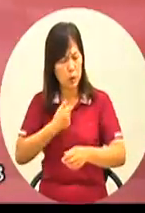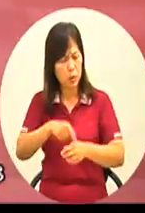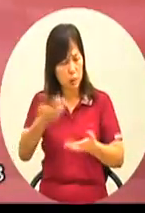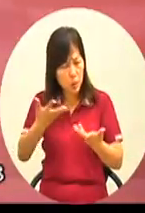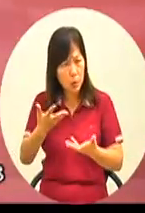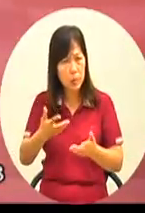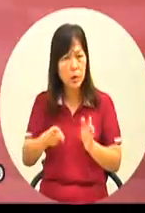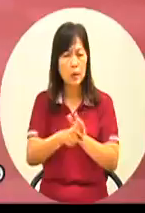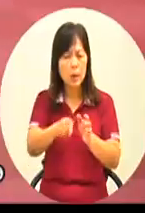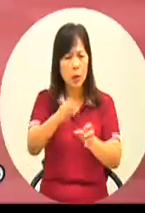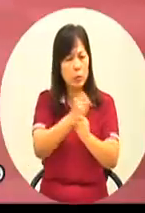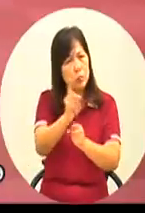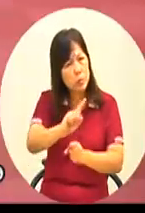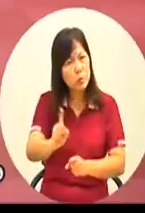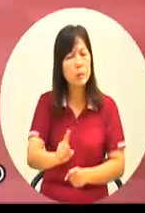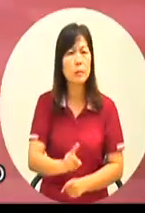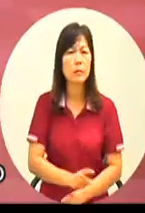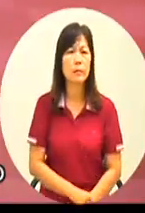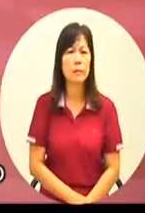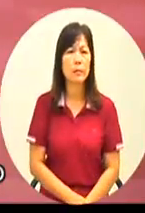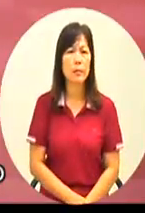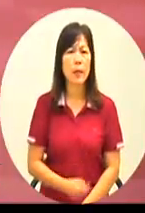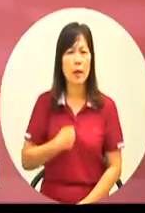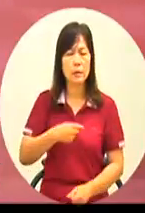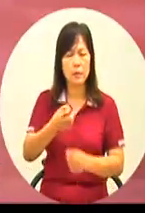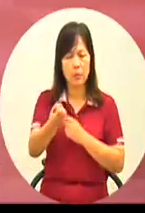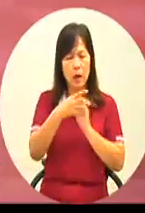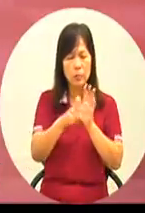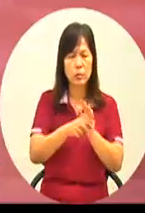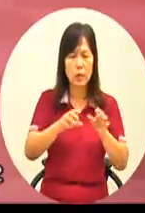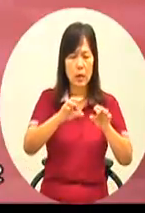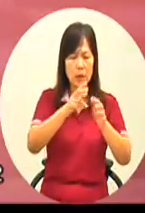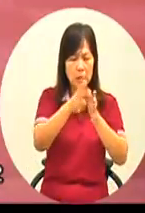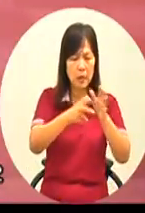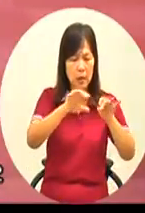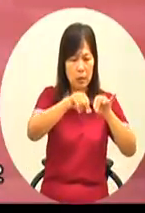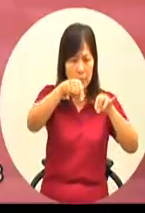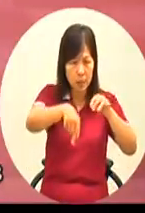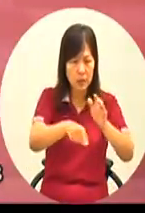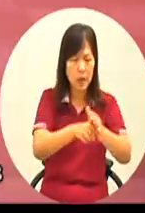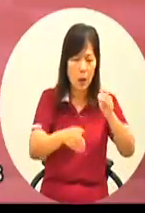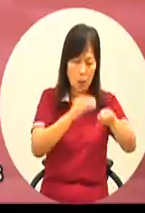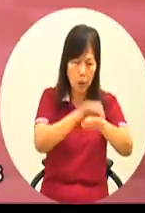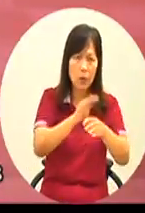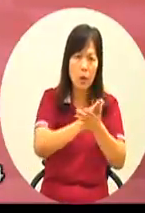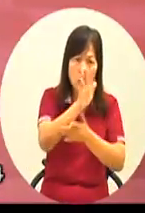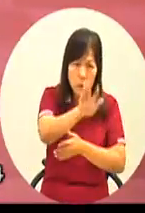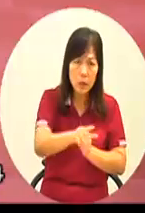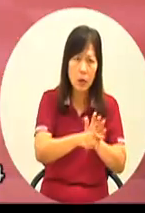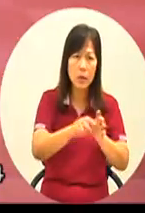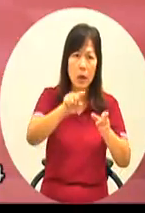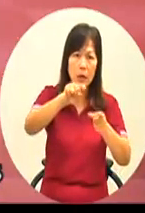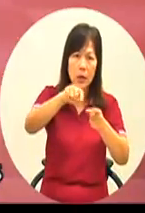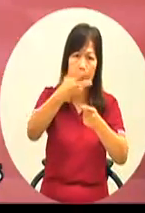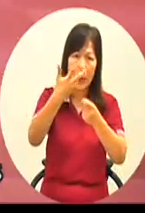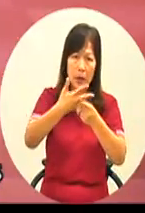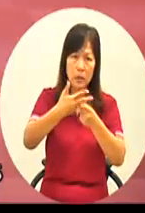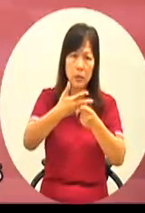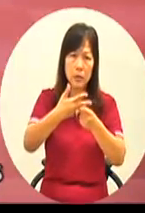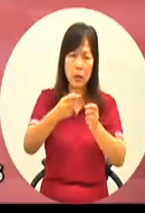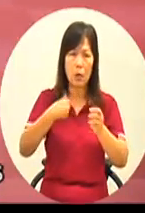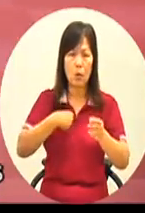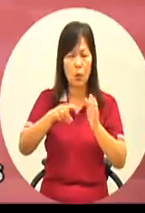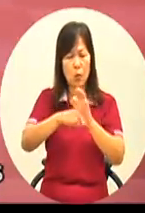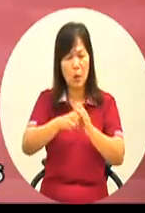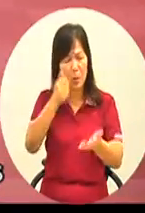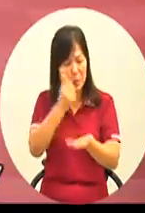怎么去处理，但是请你不要跟我讲铁路地下化完工之后，因为107年，我李桥路唔